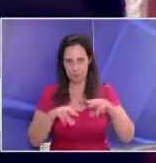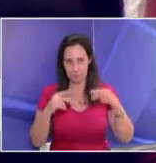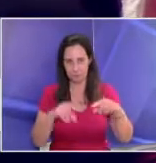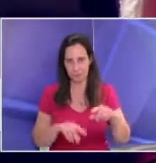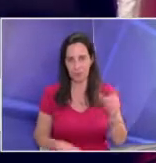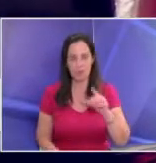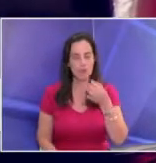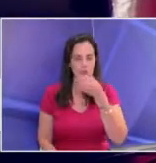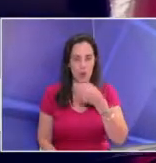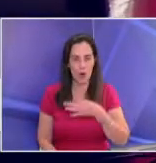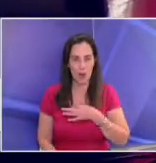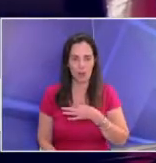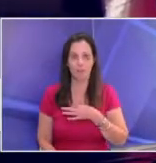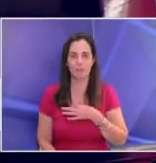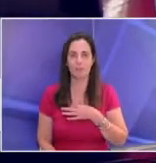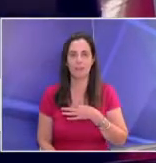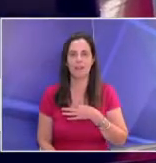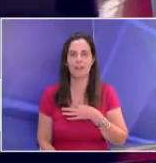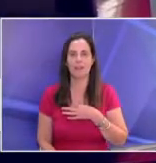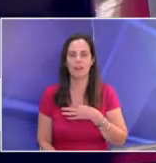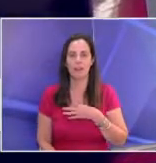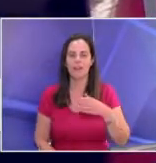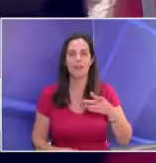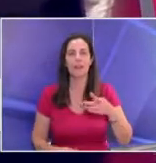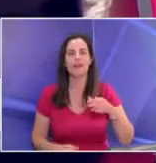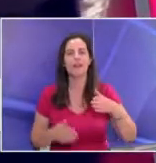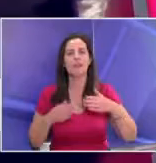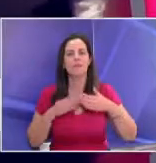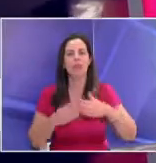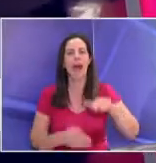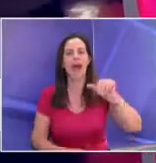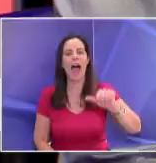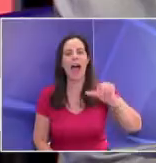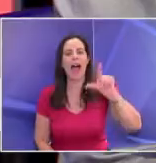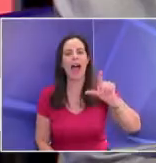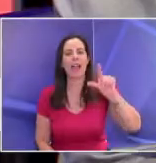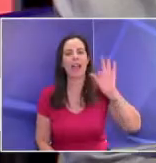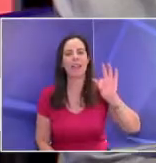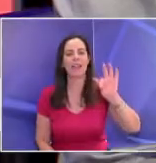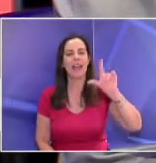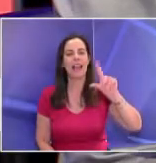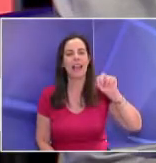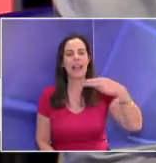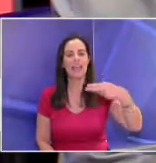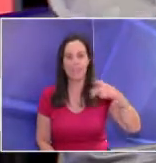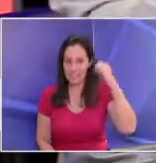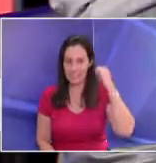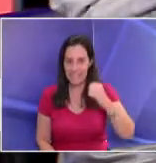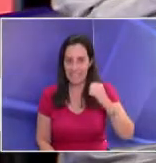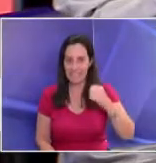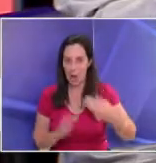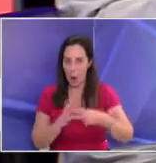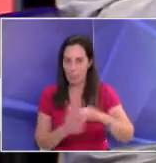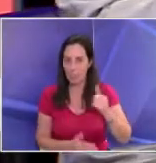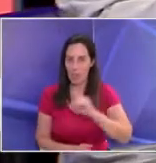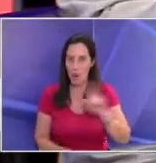מישהו שואל אותנו, דודו כהן שואל, אלטלנה רצח פוליטי או לא? בוודאי. לא, לא רצח, לא, לא, לא, לא, חכה. היו רציחות. אלטלנה נהרגו